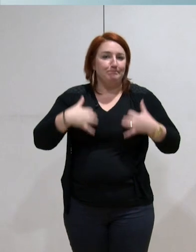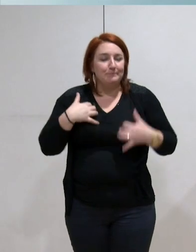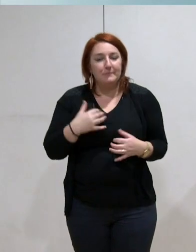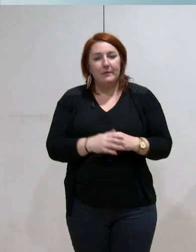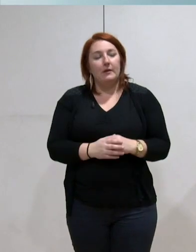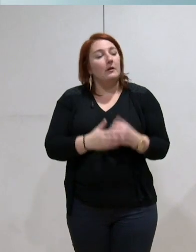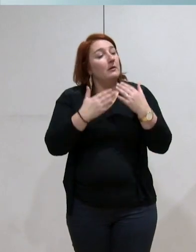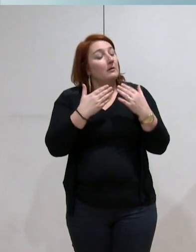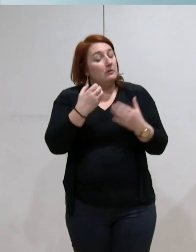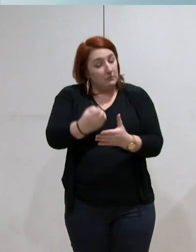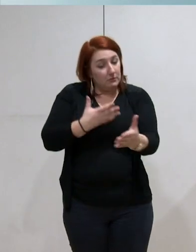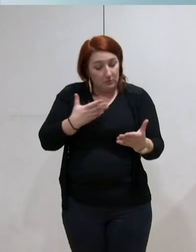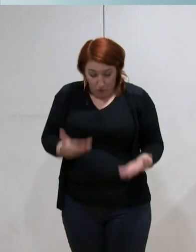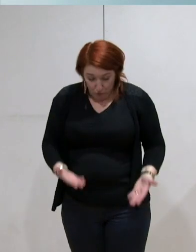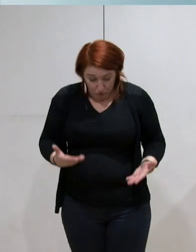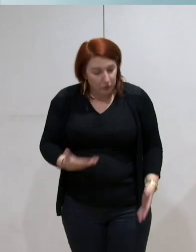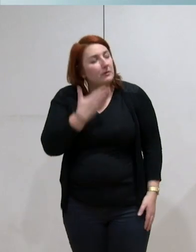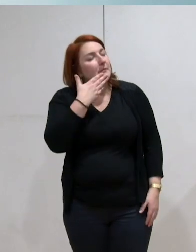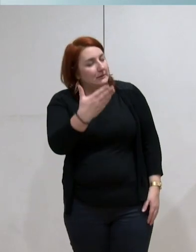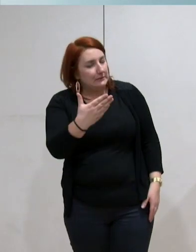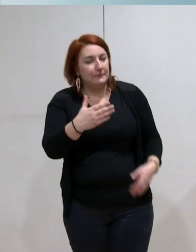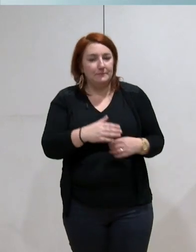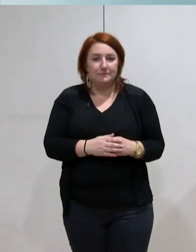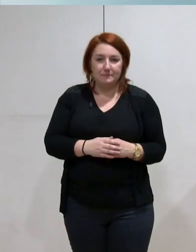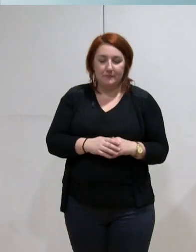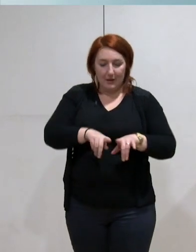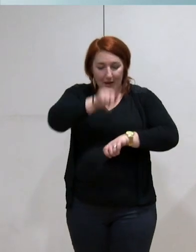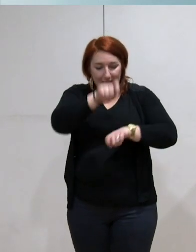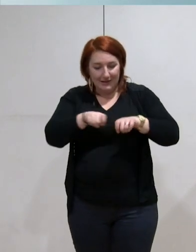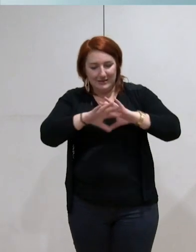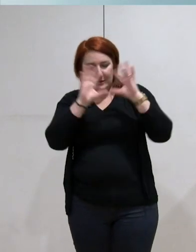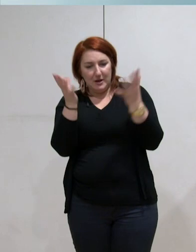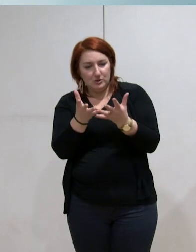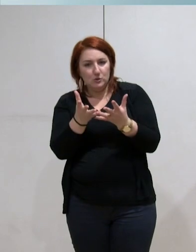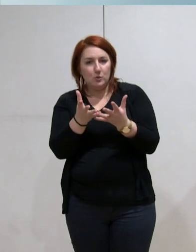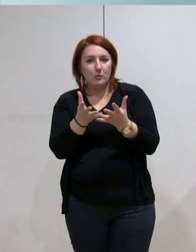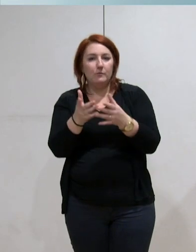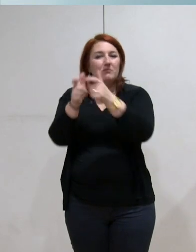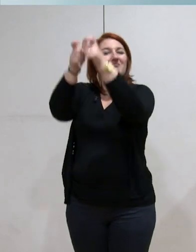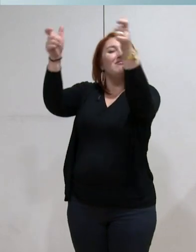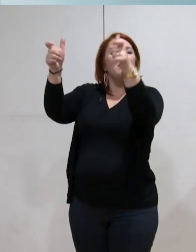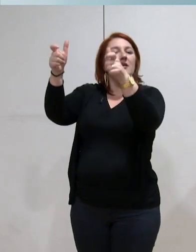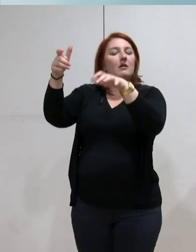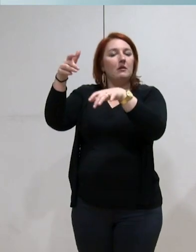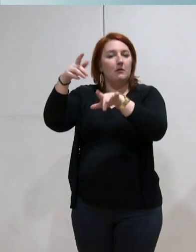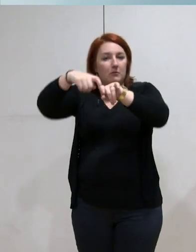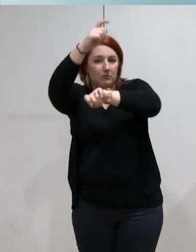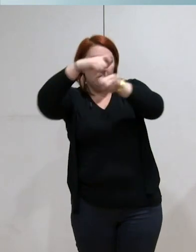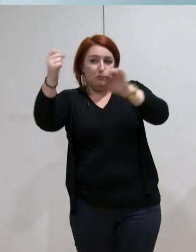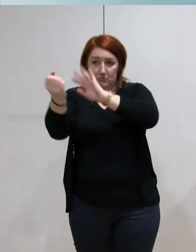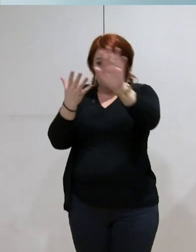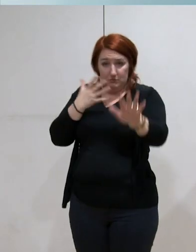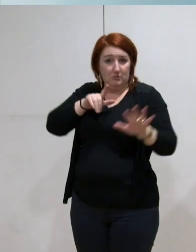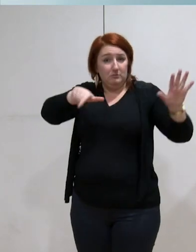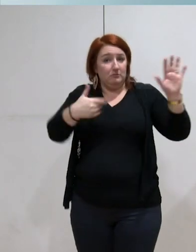vous en remercie d'ailleurs aujourd'hui la l'estimation des domaines elle est raccord 75 donc il n'y a